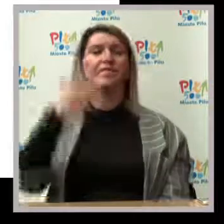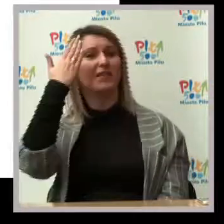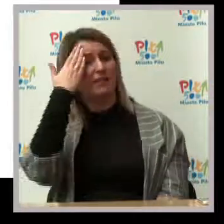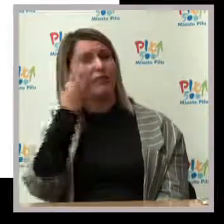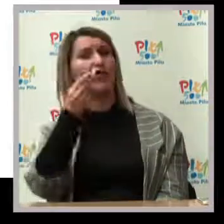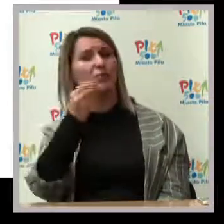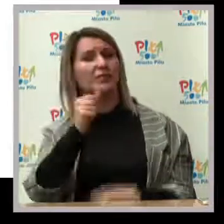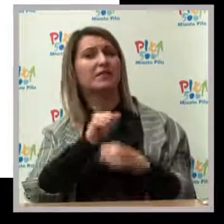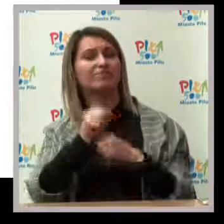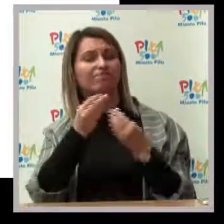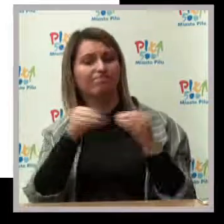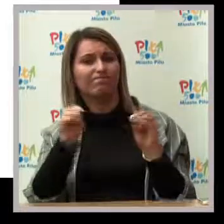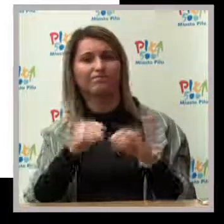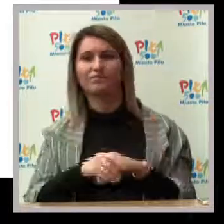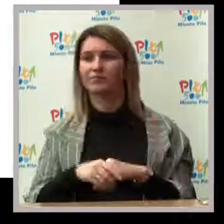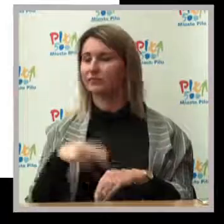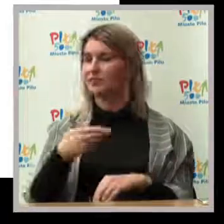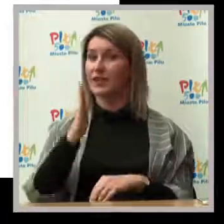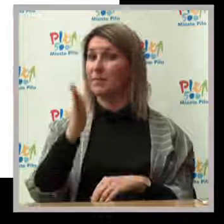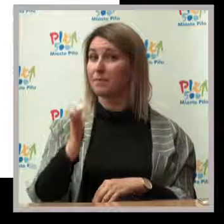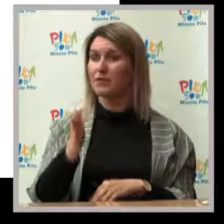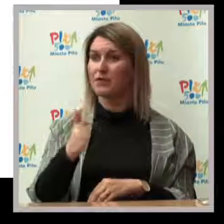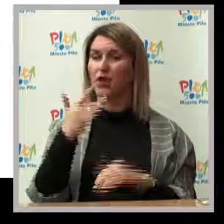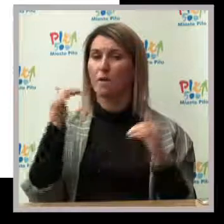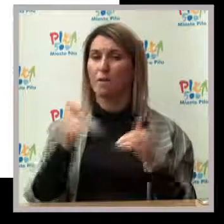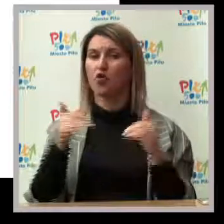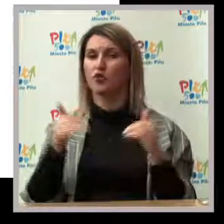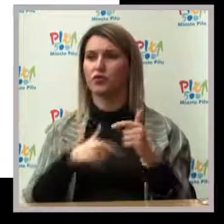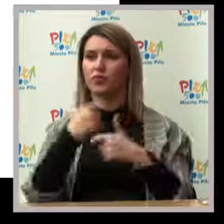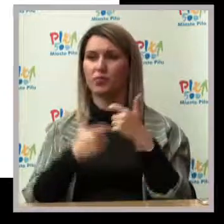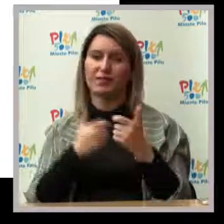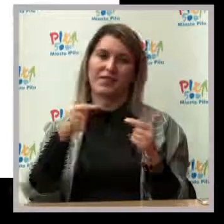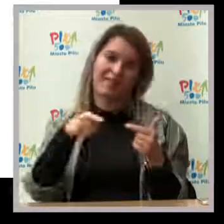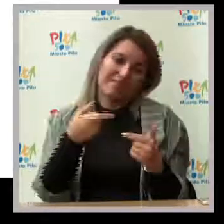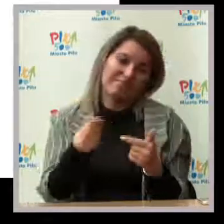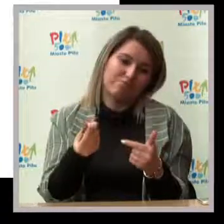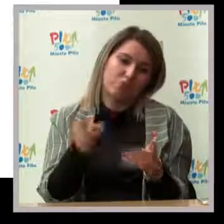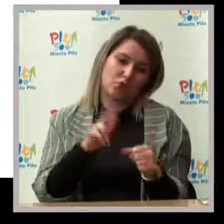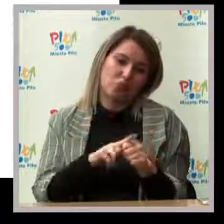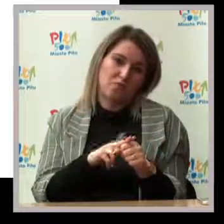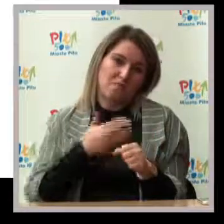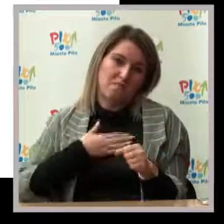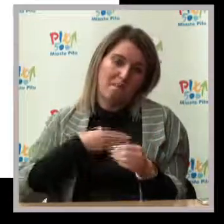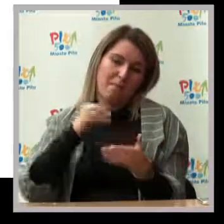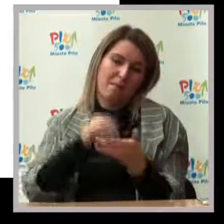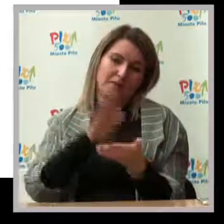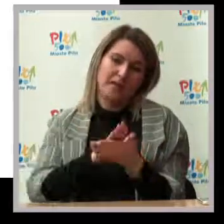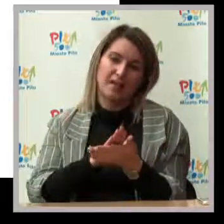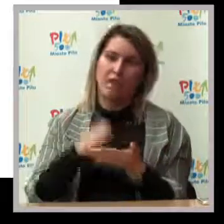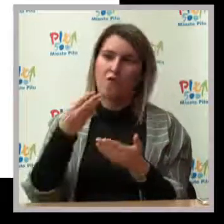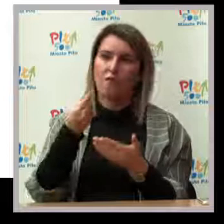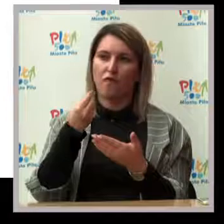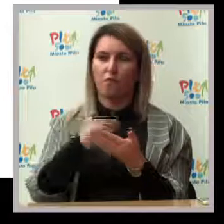i nie będzie możliwości zrobienia za te pieniądze, które są w budżecie wpisane. Trzeba